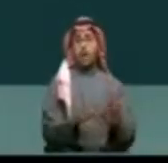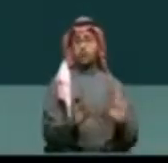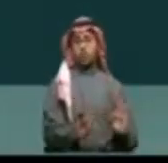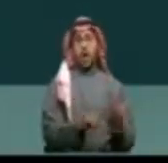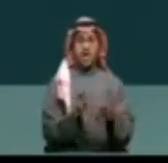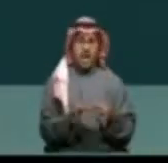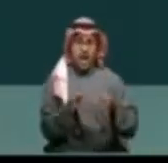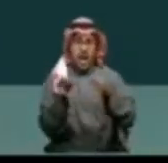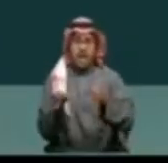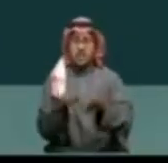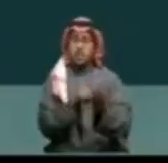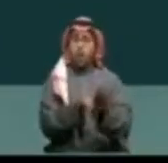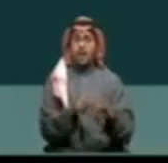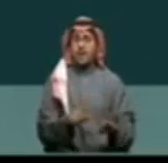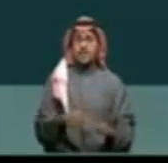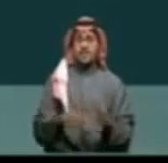حسب المادة